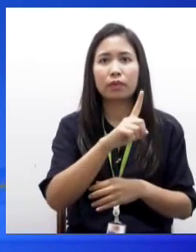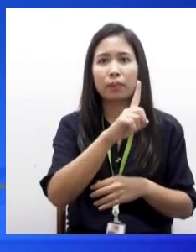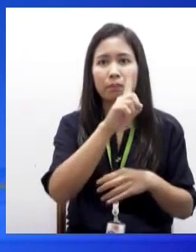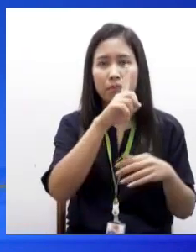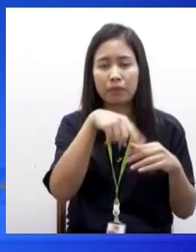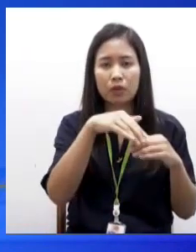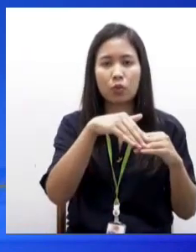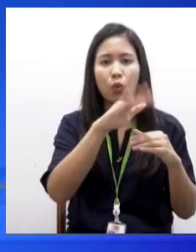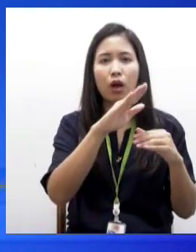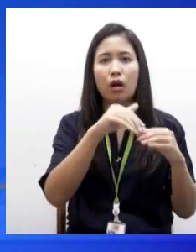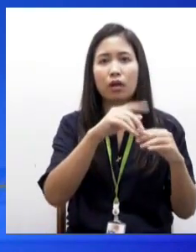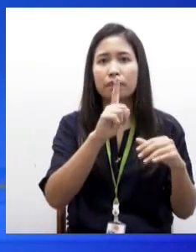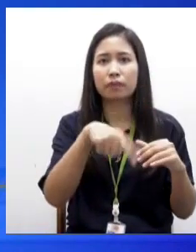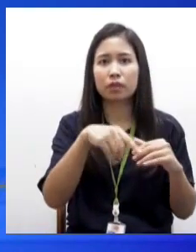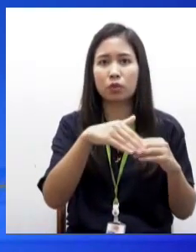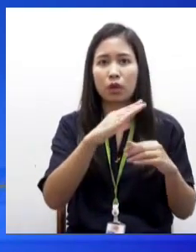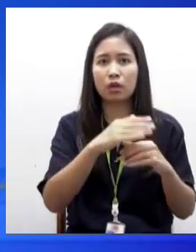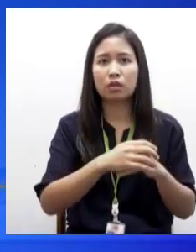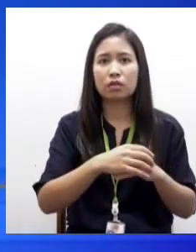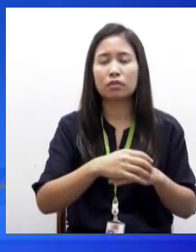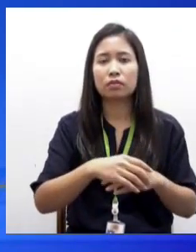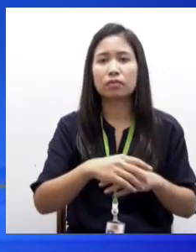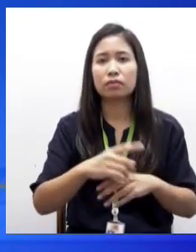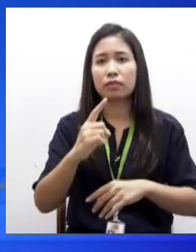คนนะครับข้อมูลที่อยากให้ท่านเห็นก็คือข้อมูลในสีเขียวครับข้อมูลที่กำลังรักษานะครับถึงแม้เราจะติดสะสมครับแต่เรามีคนที่กำลังรักษาอยู่ขณะนี้แล้วก็รักษาหายไปแล้วนี่นะครับเป็นจำนวนพันกว่าคนนะครับวันที่14